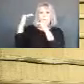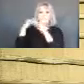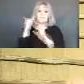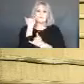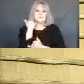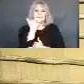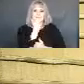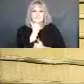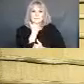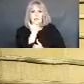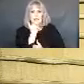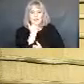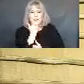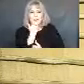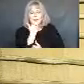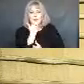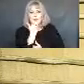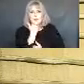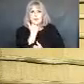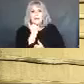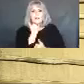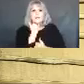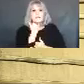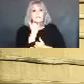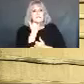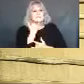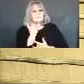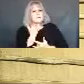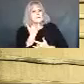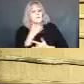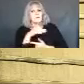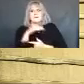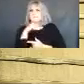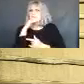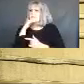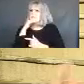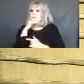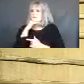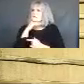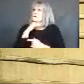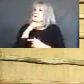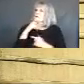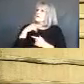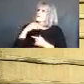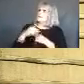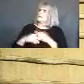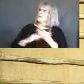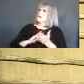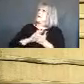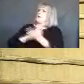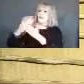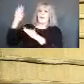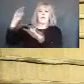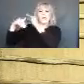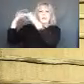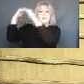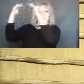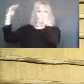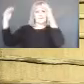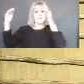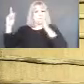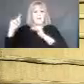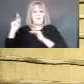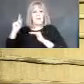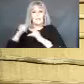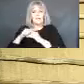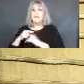het een ander hoop gehad. Ons het gedink geloof gaan oor die hoop van hemel toe gaan. En dit was niet